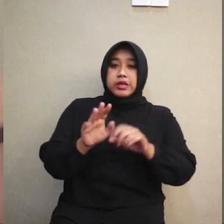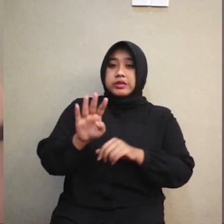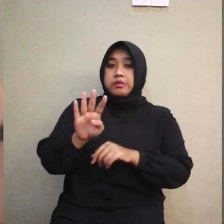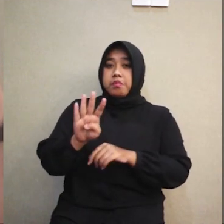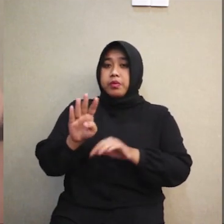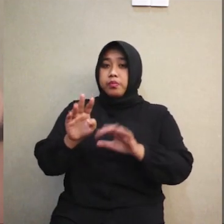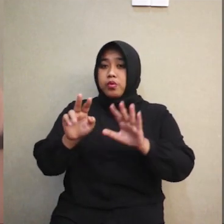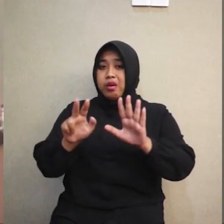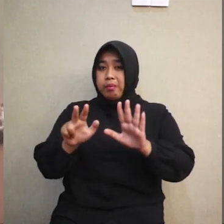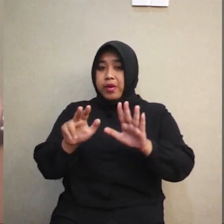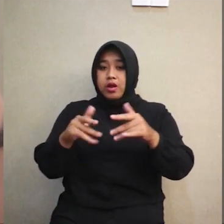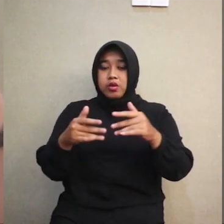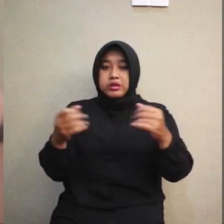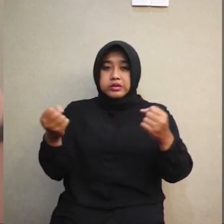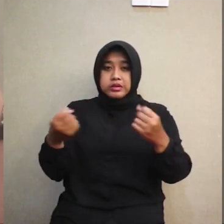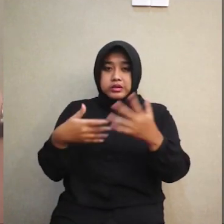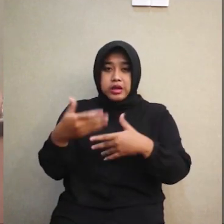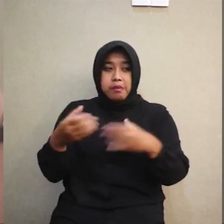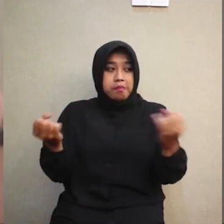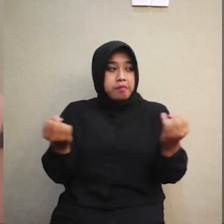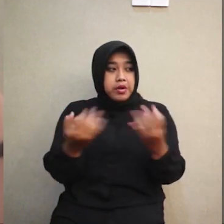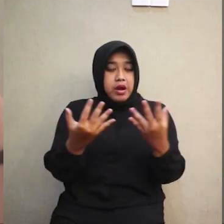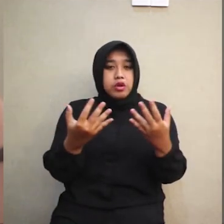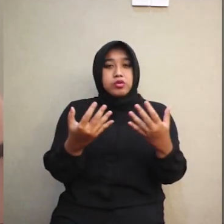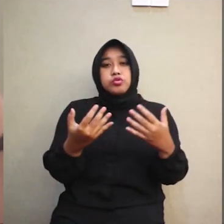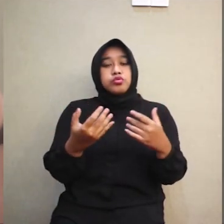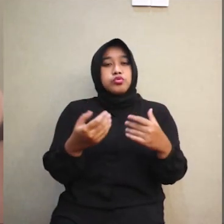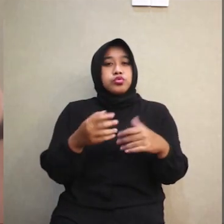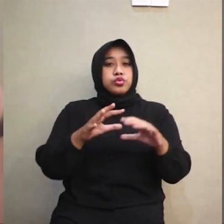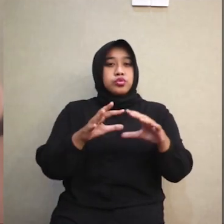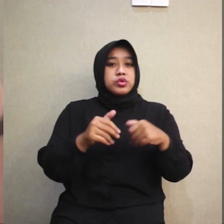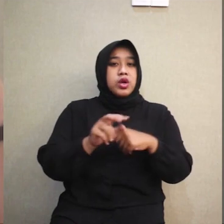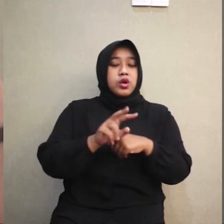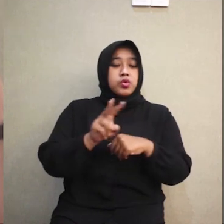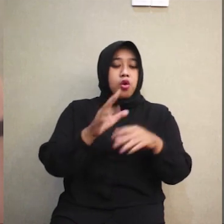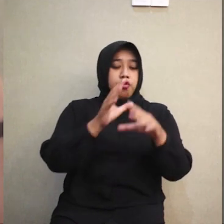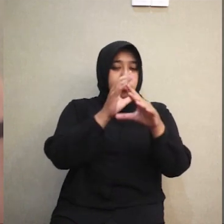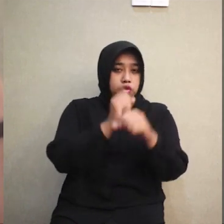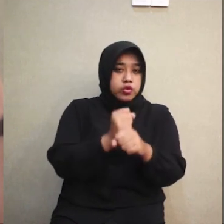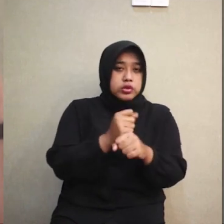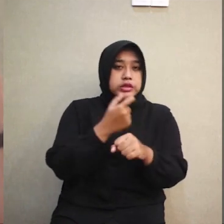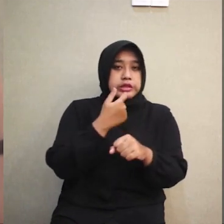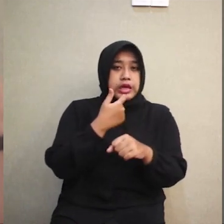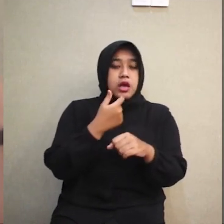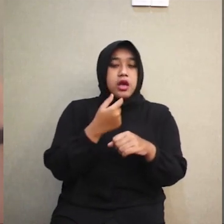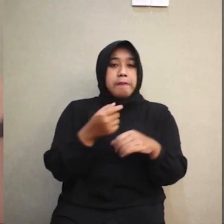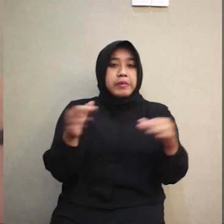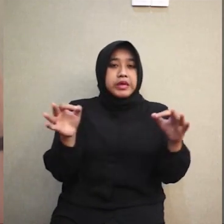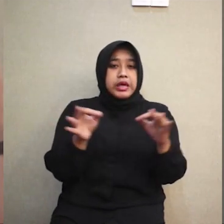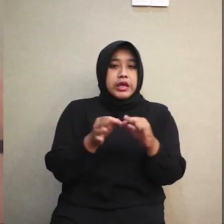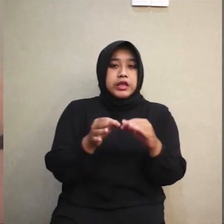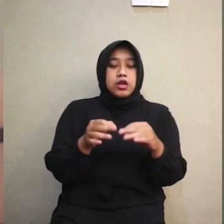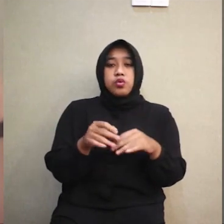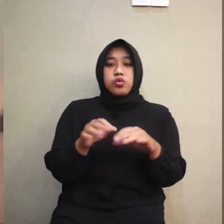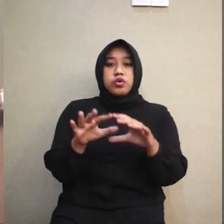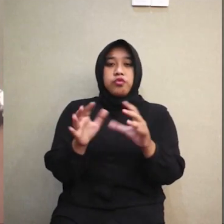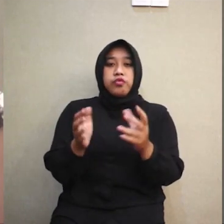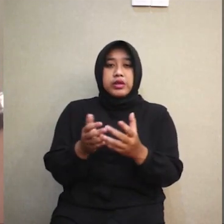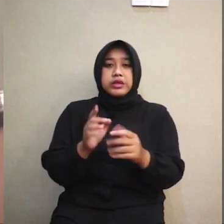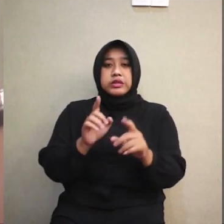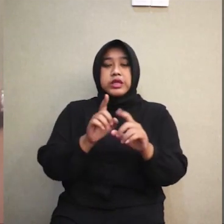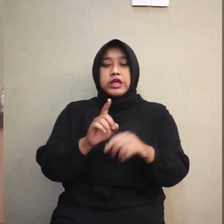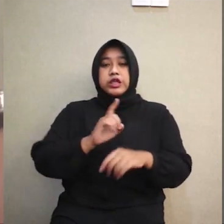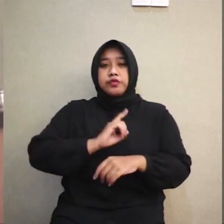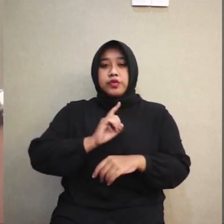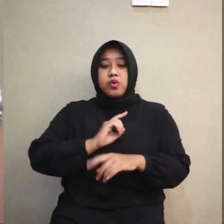atau setelah perang dunia ke-2 itu memang dikonsentrasiin dengan pendekatan yang universal Individual karena